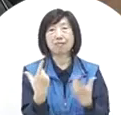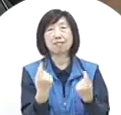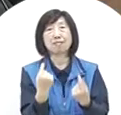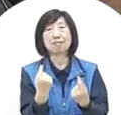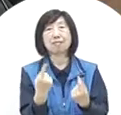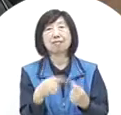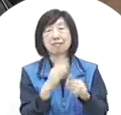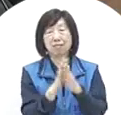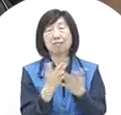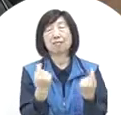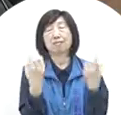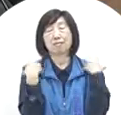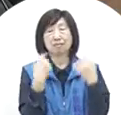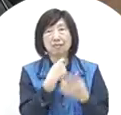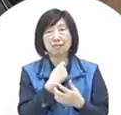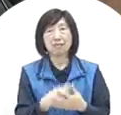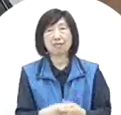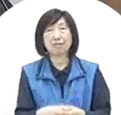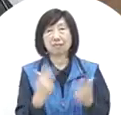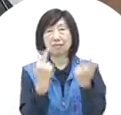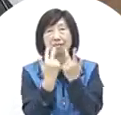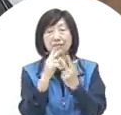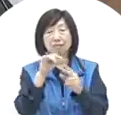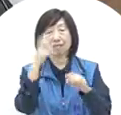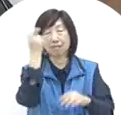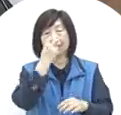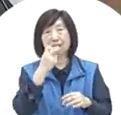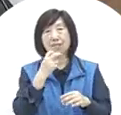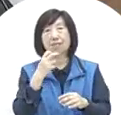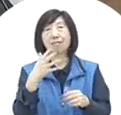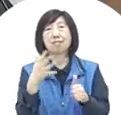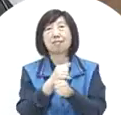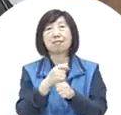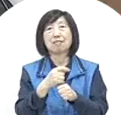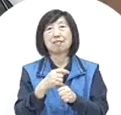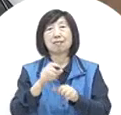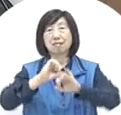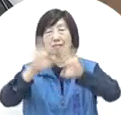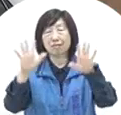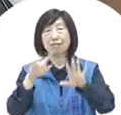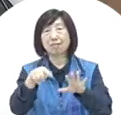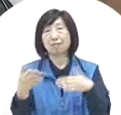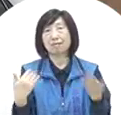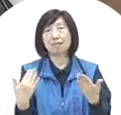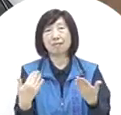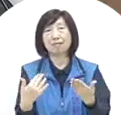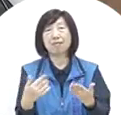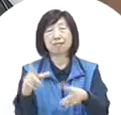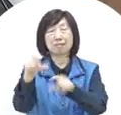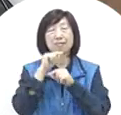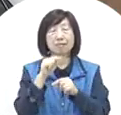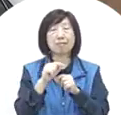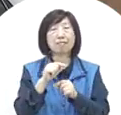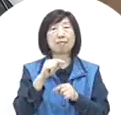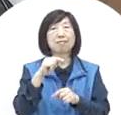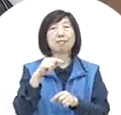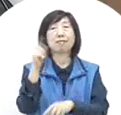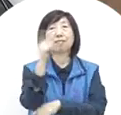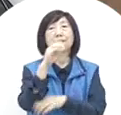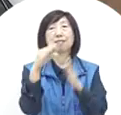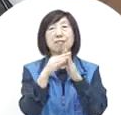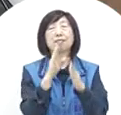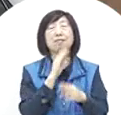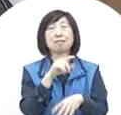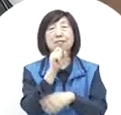责。新北地检署的新闻稿写得非常清楚，根据消防局110年6月3号的便